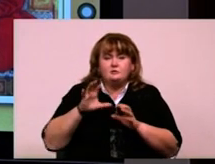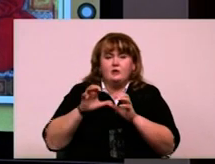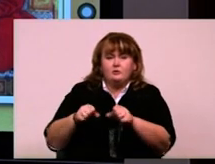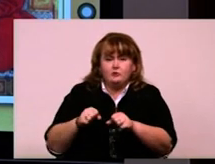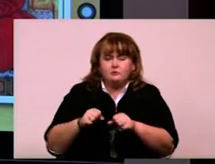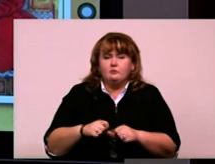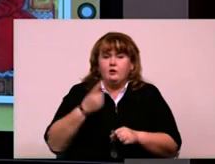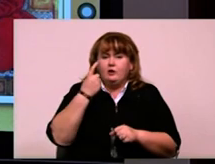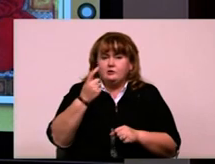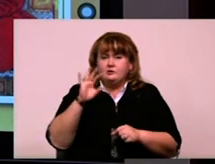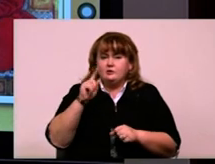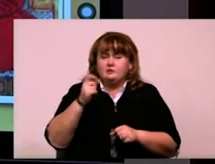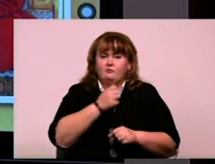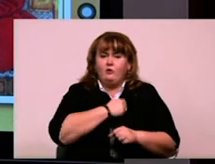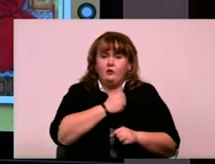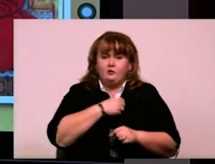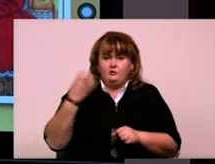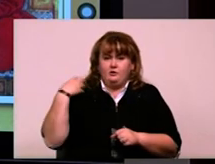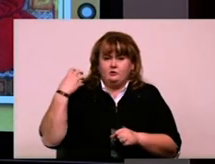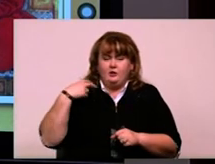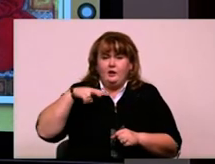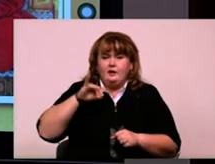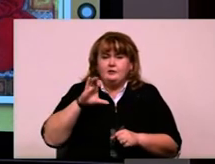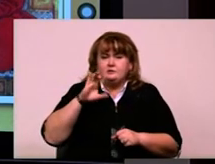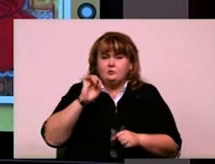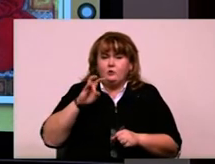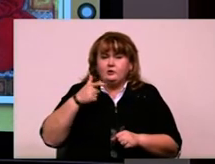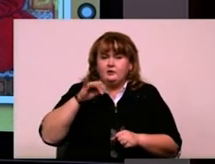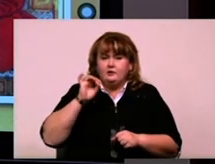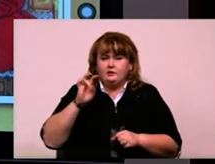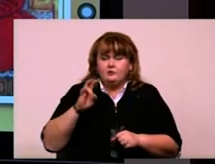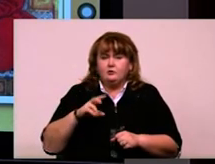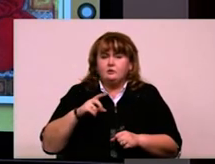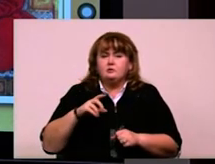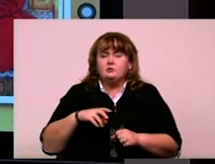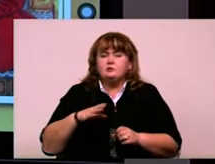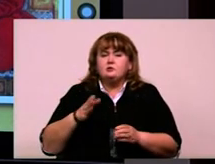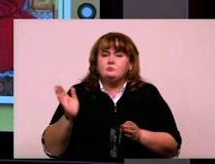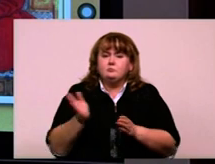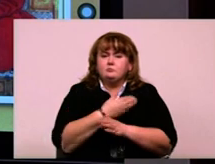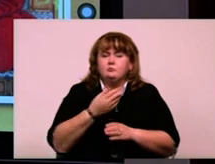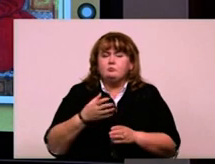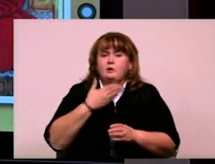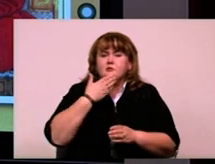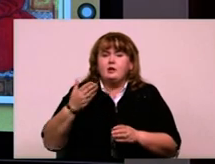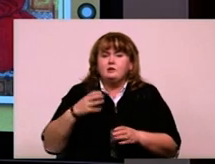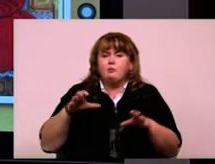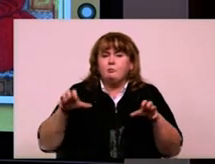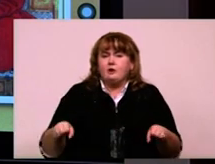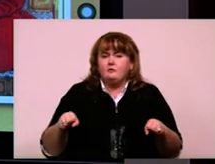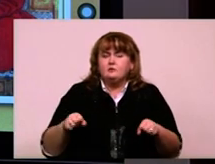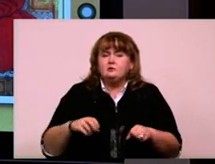захватчиков, один из военачальников, Ли Сон Ге, сместив с трона последнего